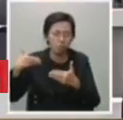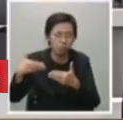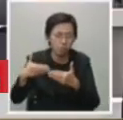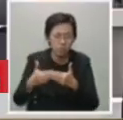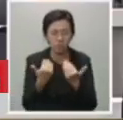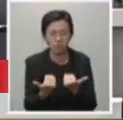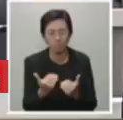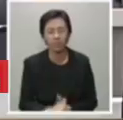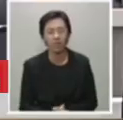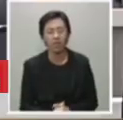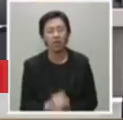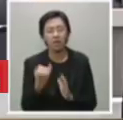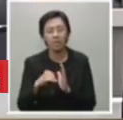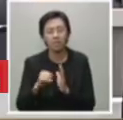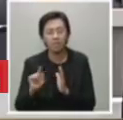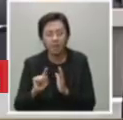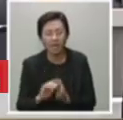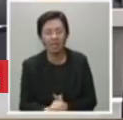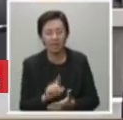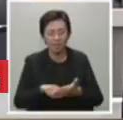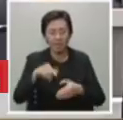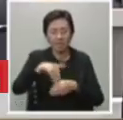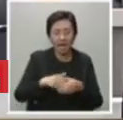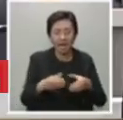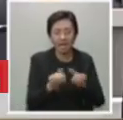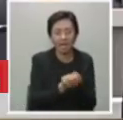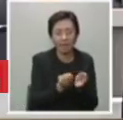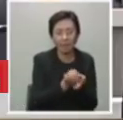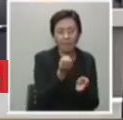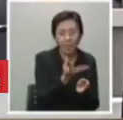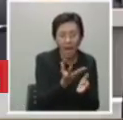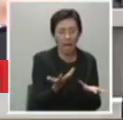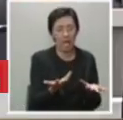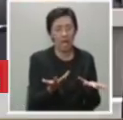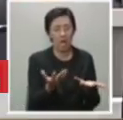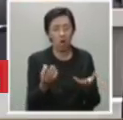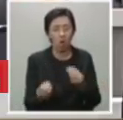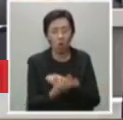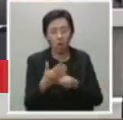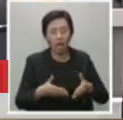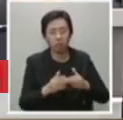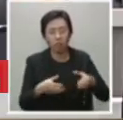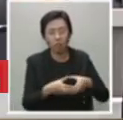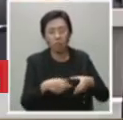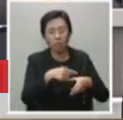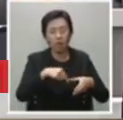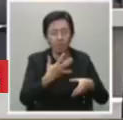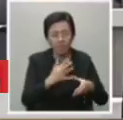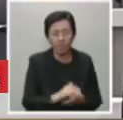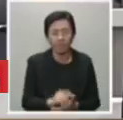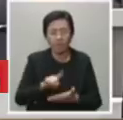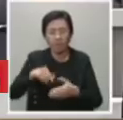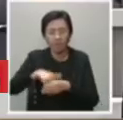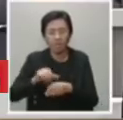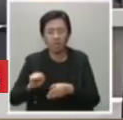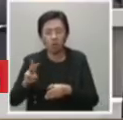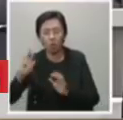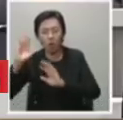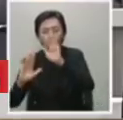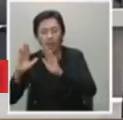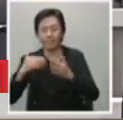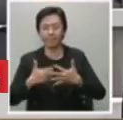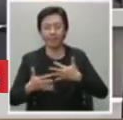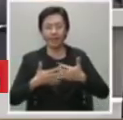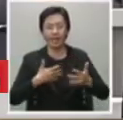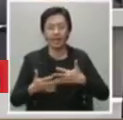ดเบี้ยวไปหมดครับเลือกตั้งมาพรรคไหนเยอะกว่าคะแนนเยอะกว่าในสภาไม่มีโอกาสจัดตั้งเลือกตั้งมาต้องใช้สว.โหวตไม่เป็นไรครับ